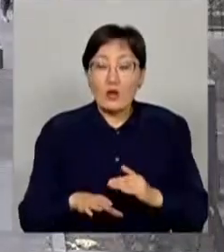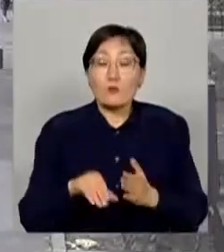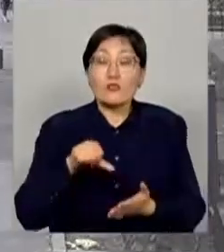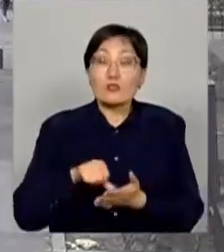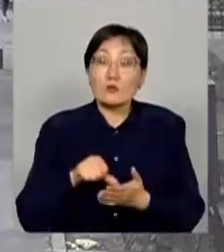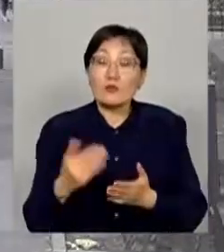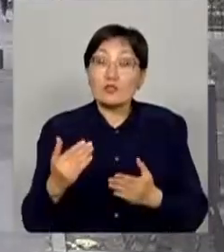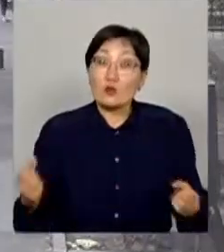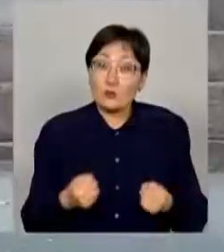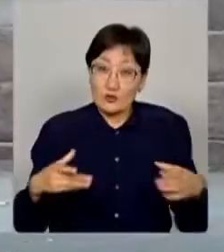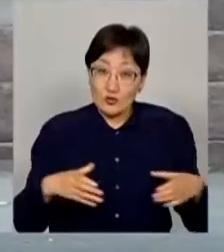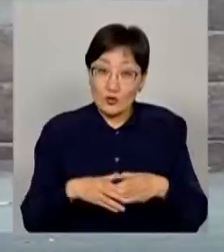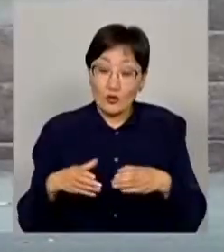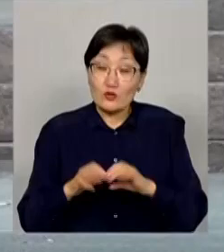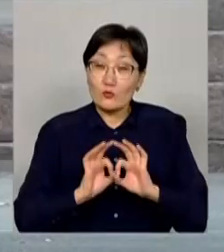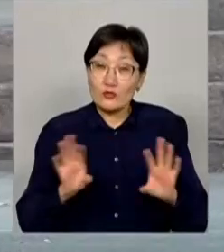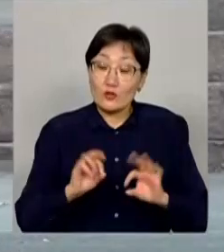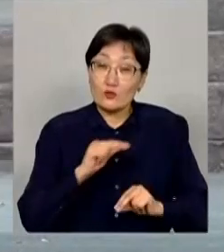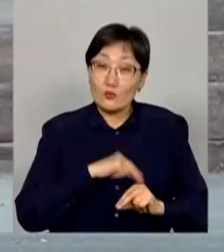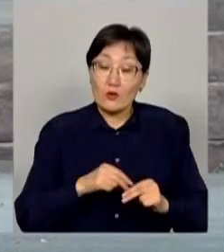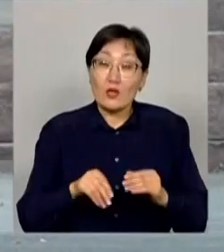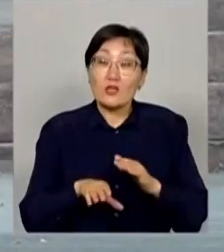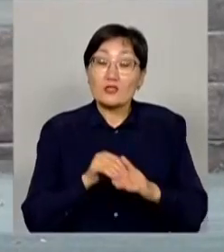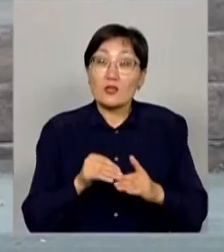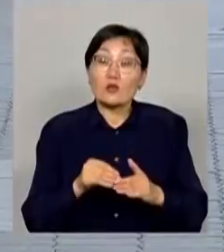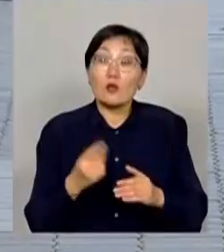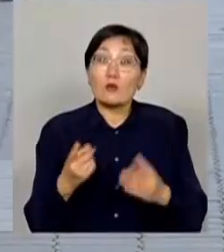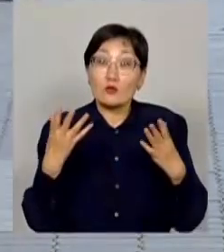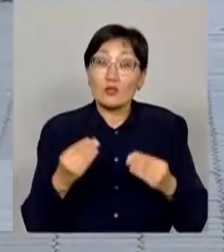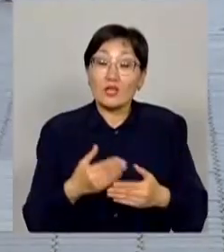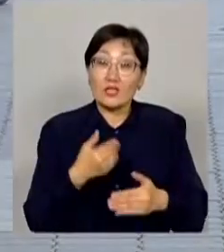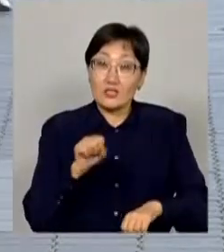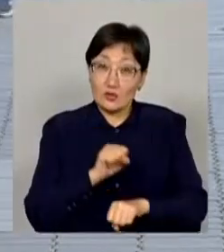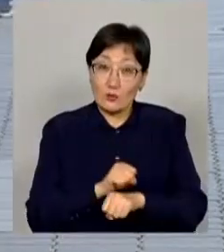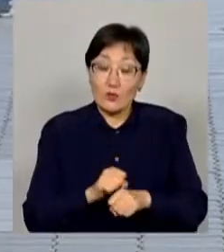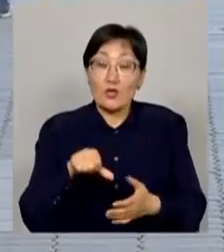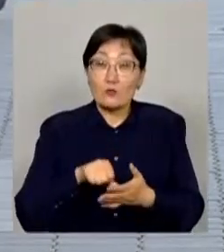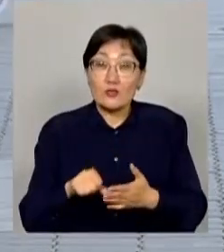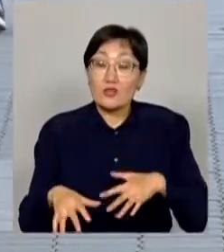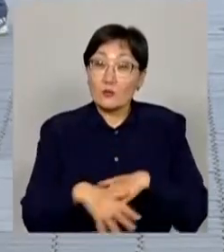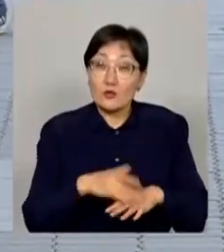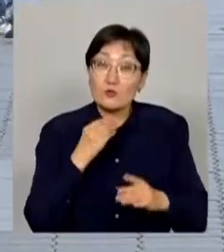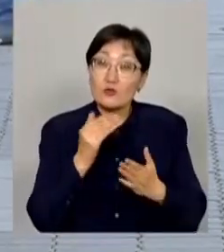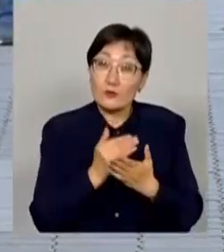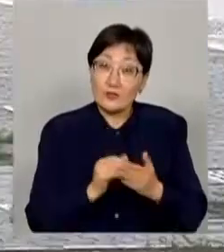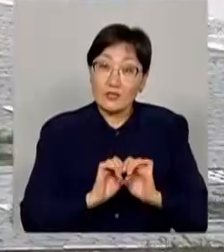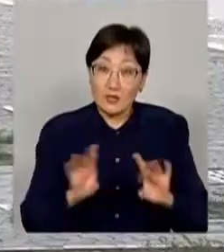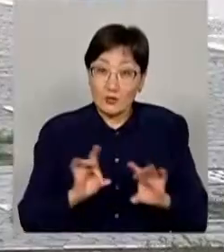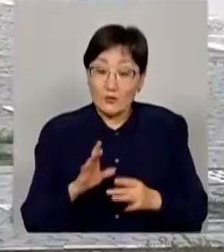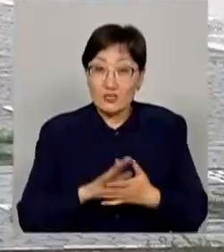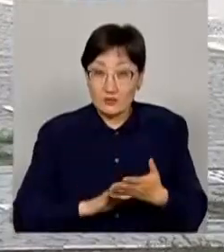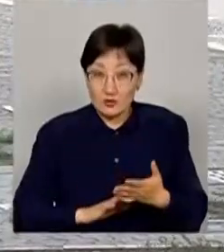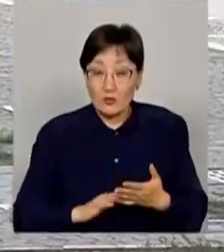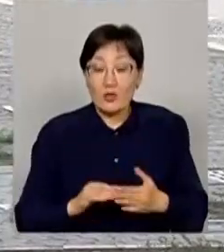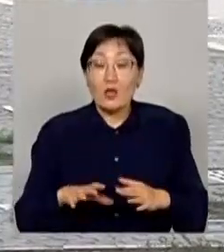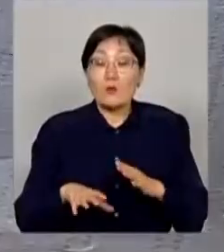үміткерлер мен олардың қолдау штабы үгіт-насихатты сайлауға бір күн қалғанда тоқтатады. Ал оған дейін кандидаттар көпті өз бағдарламаларымен таныстырады. Айта кетейік,